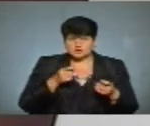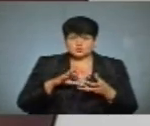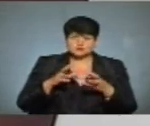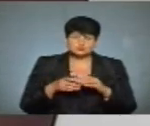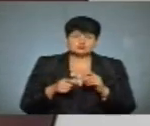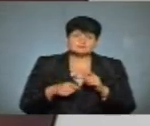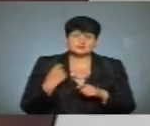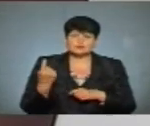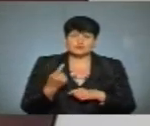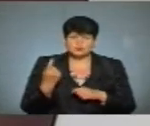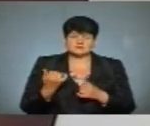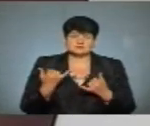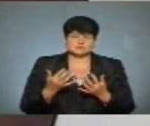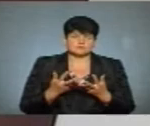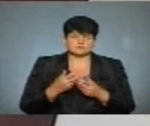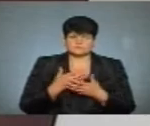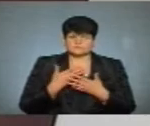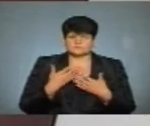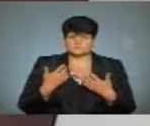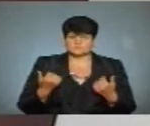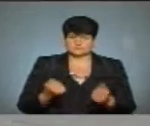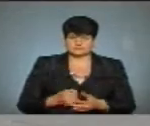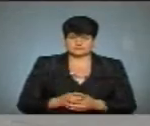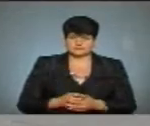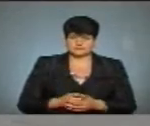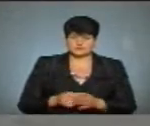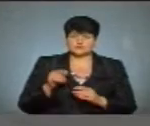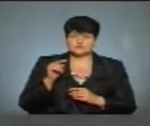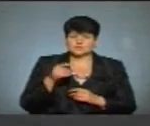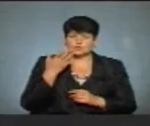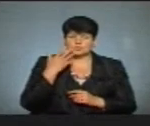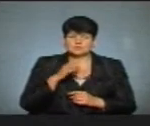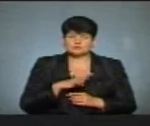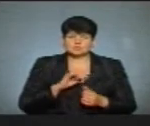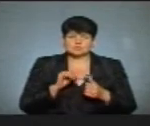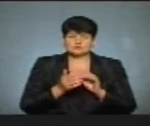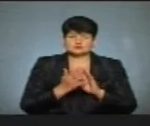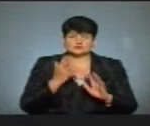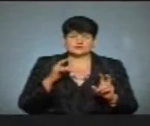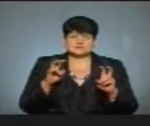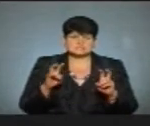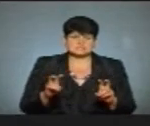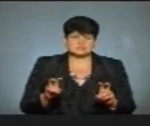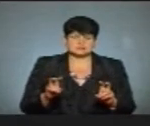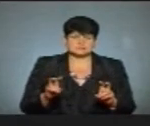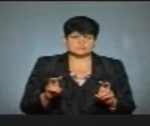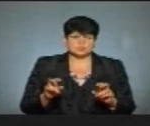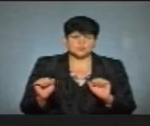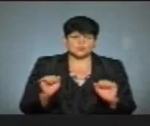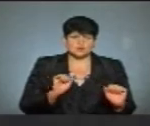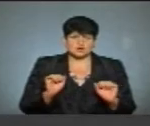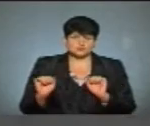збитків області наразі не підрахували. Тоді, коли відбувалося позачергове засідання